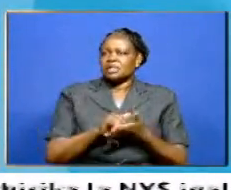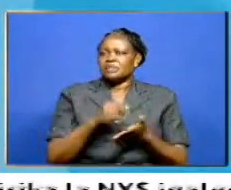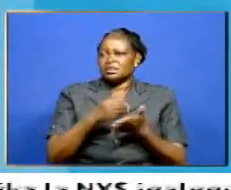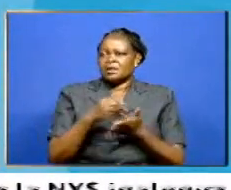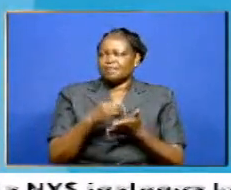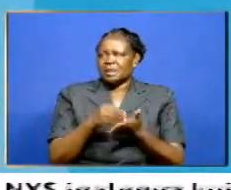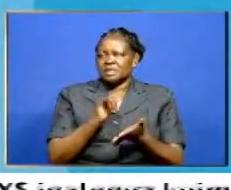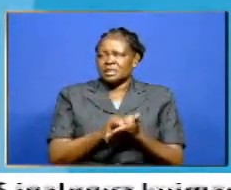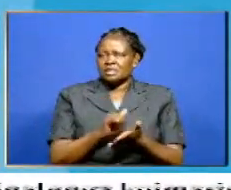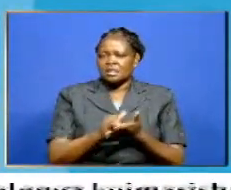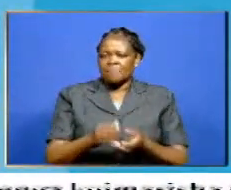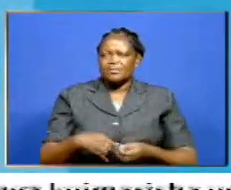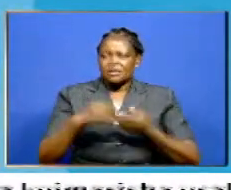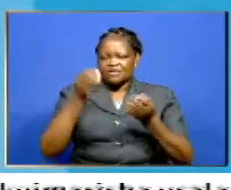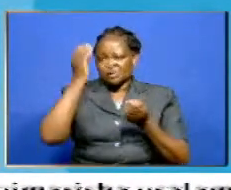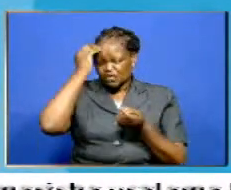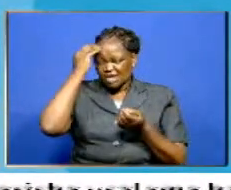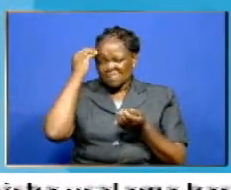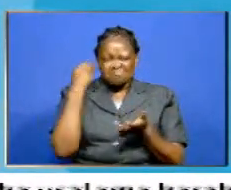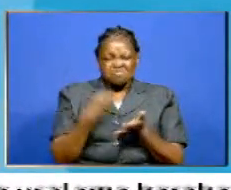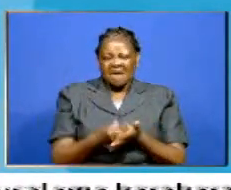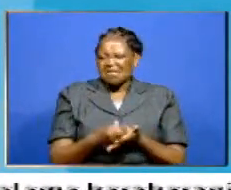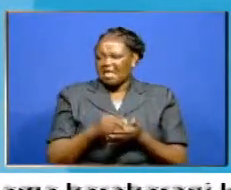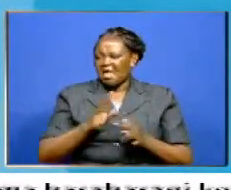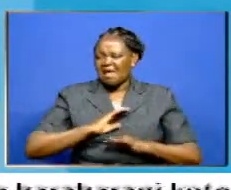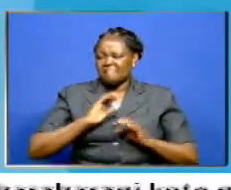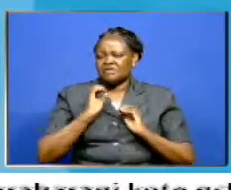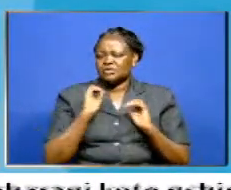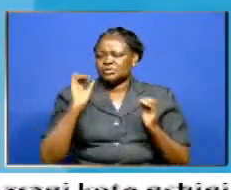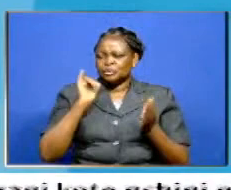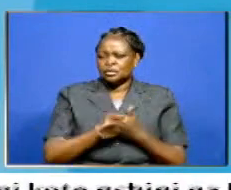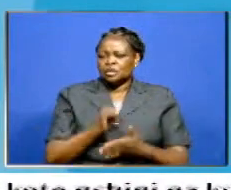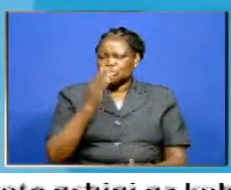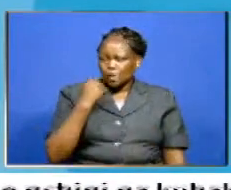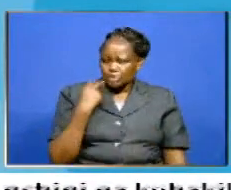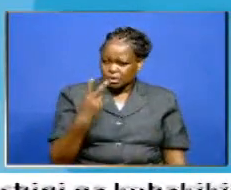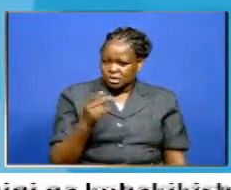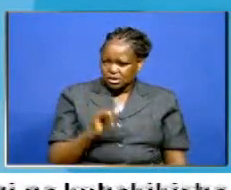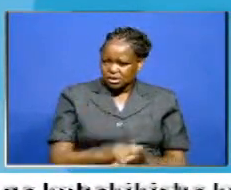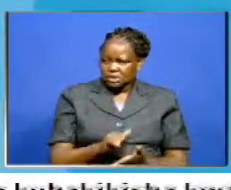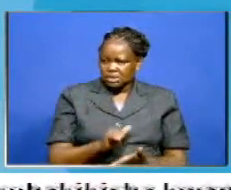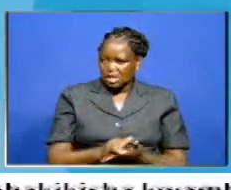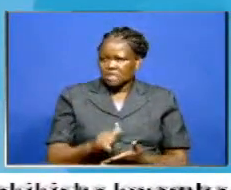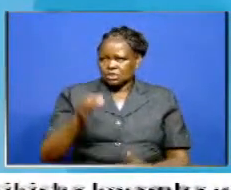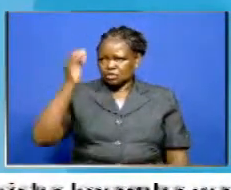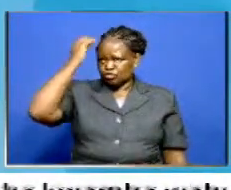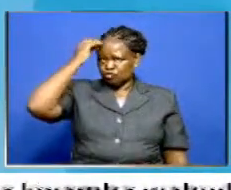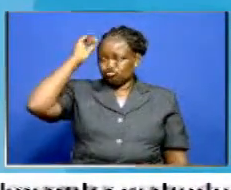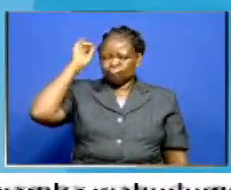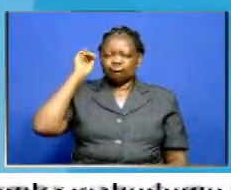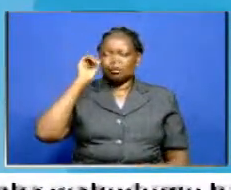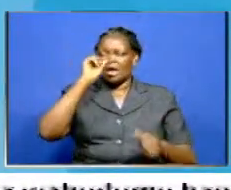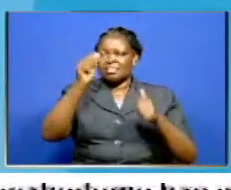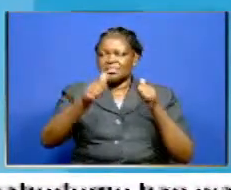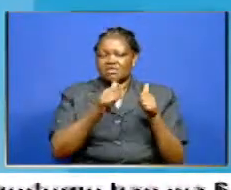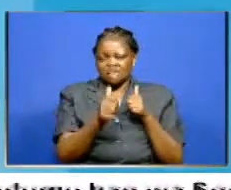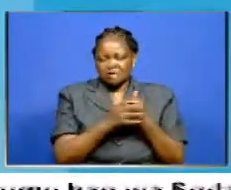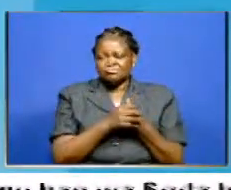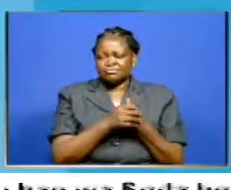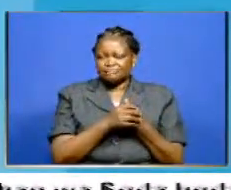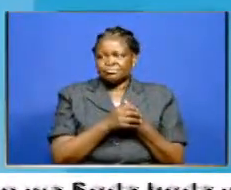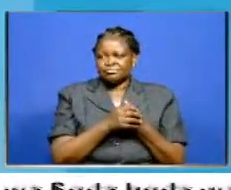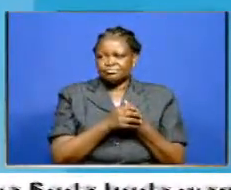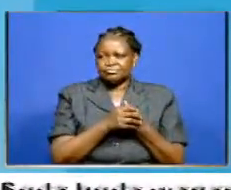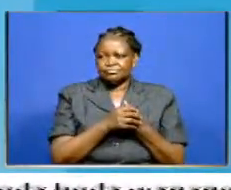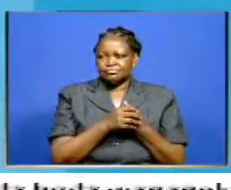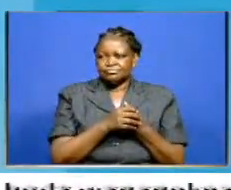ambazo zimepatiwa wanafunzi si pesa za kutosha. Ndio maana hata unapata kwamba wanafunzi wengine, lakini najaribu kuonya